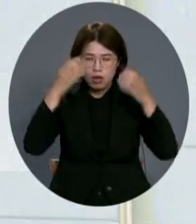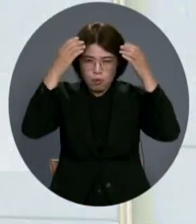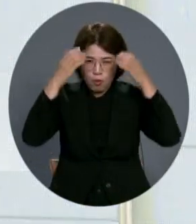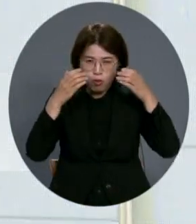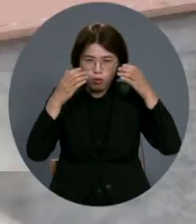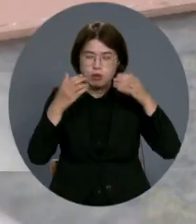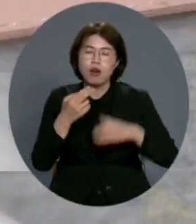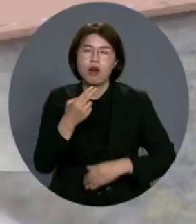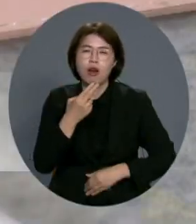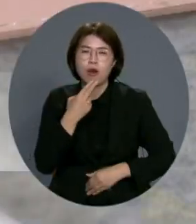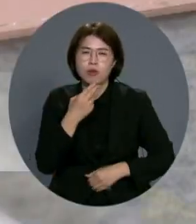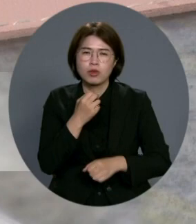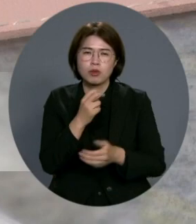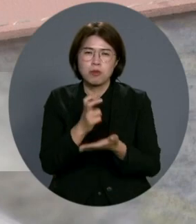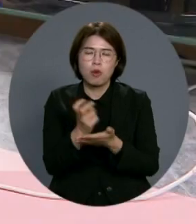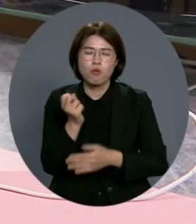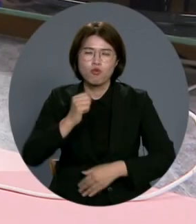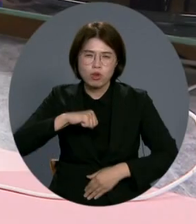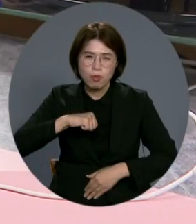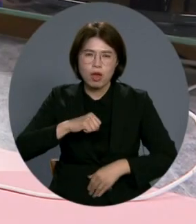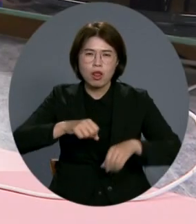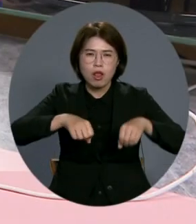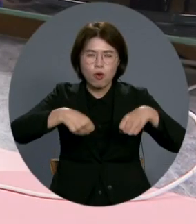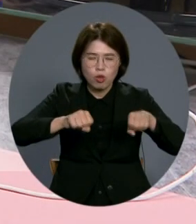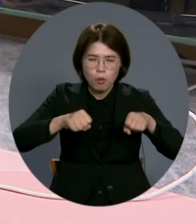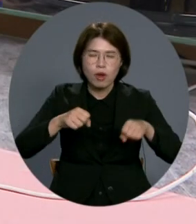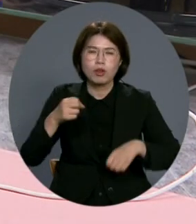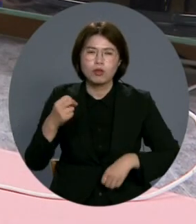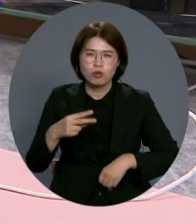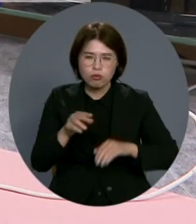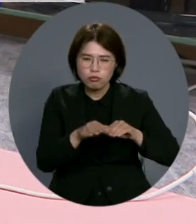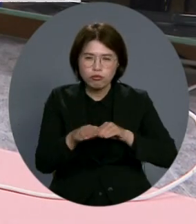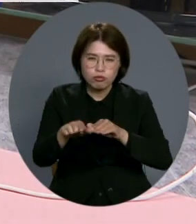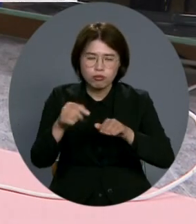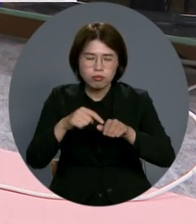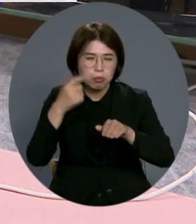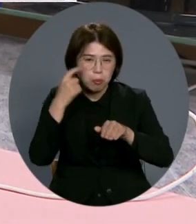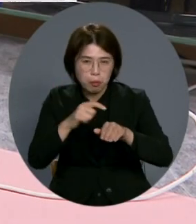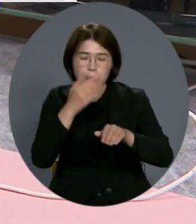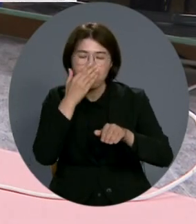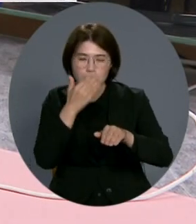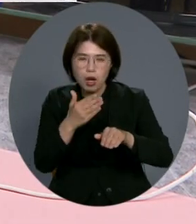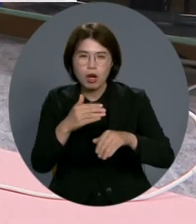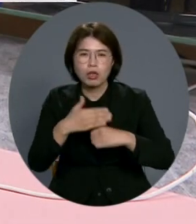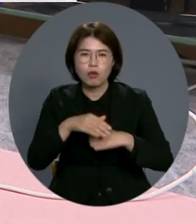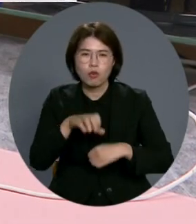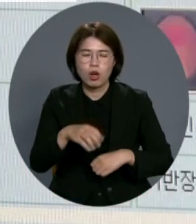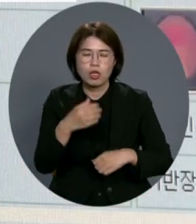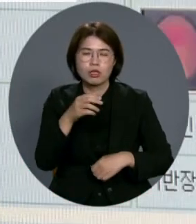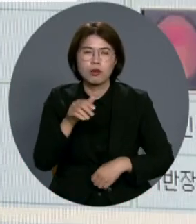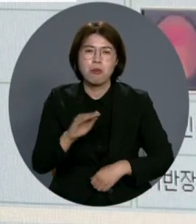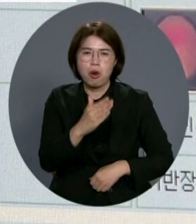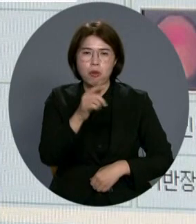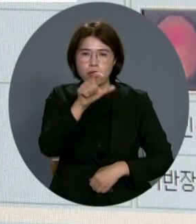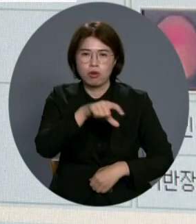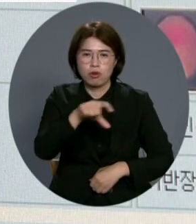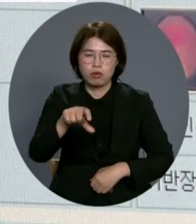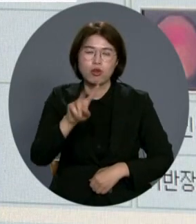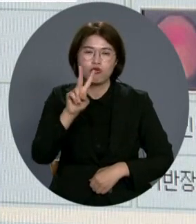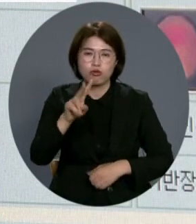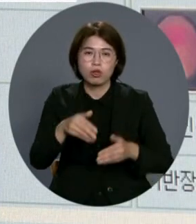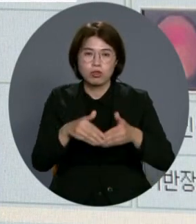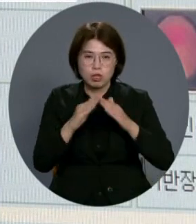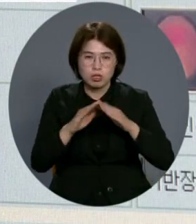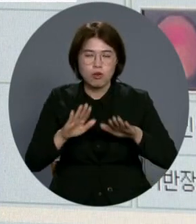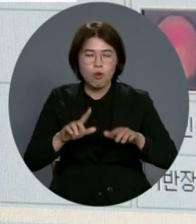법규를 위반한 이륜차나 꼬리물기 운전도 적발할 수 있습니다. 현재 대구에는 범어 내거리에 2개가 설치됐습니다. 올해